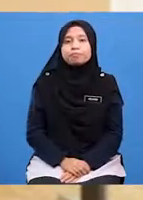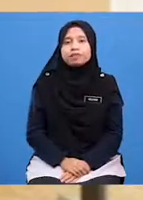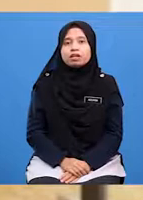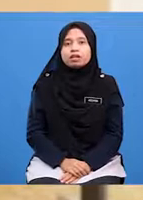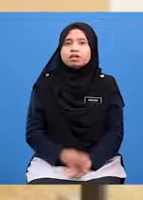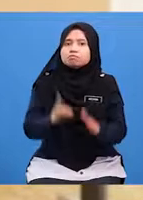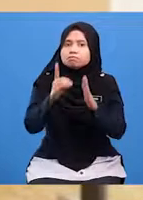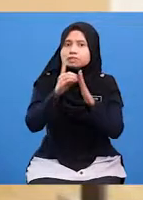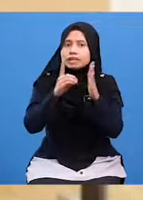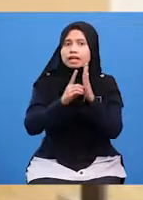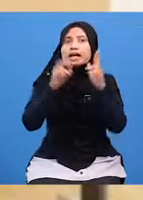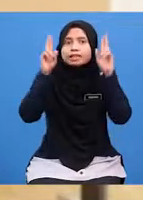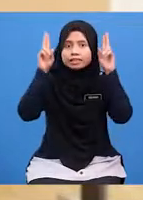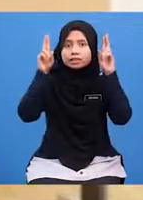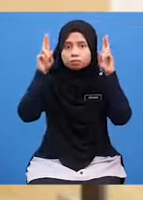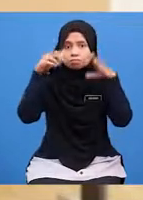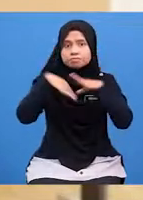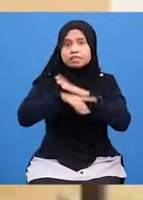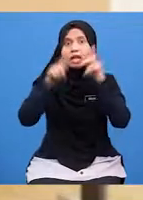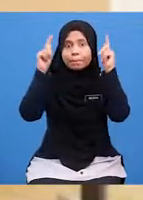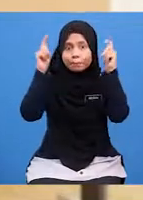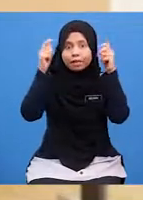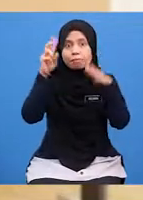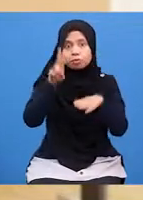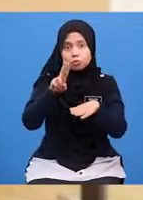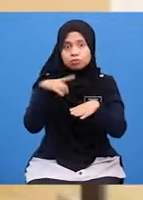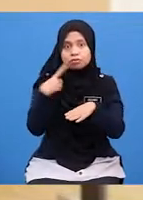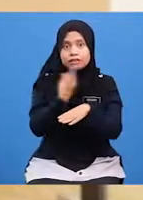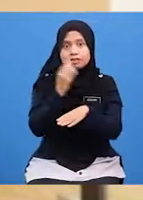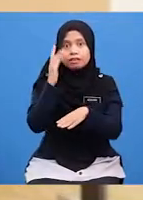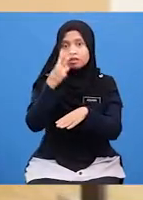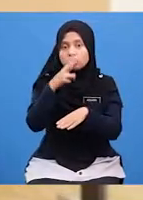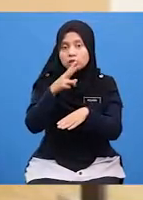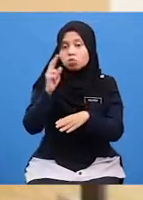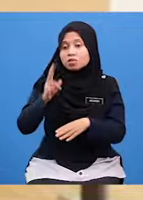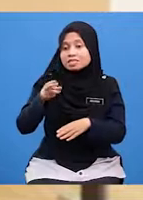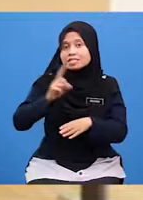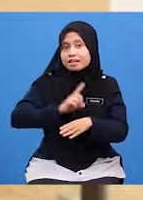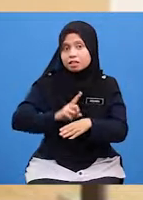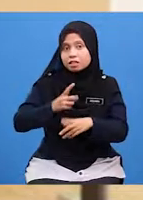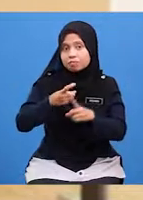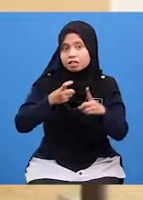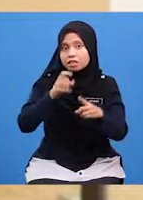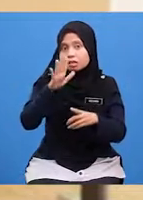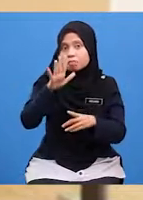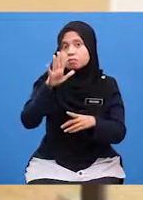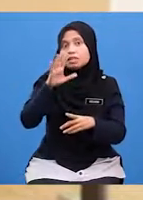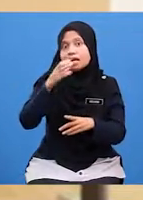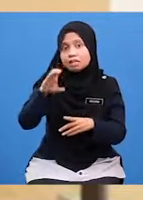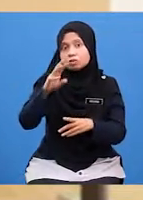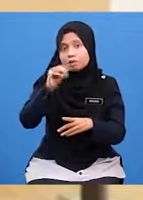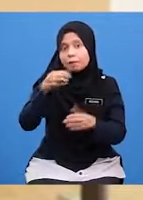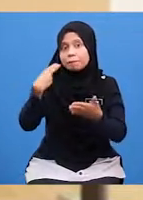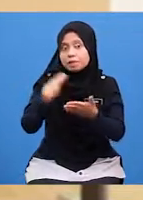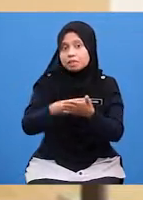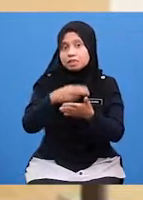Berdasarkan tajuk-tajuk dalam tema 2, kita akan memperlihatkan tentang sejarah Islam dari tahun 500 Masihi sehingga